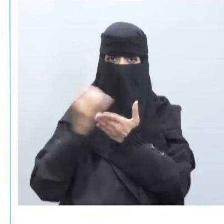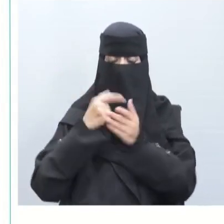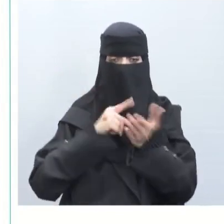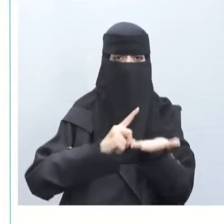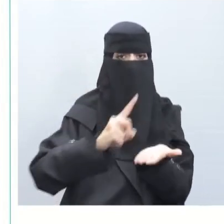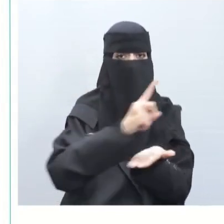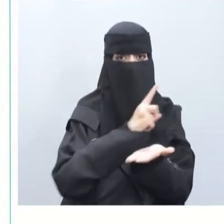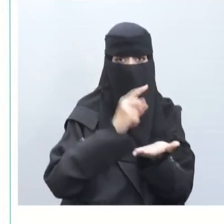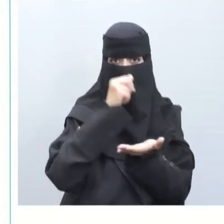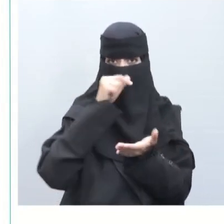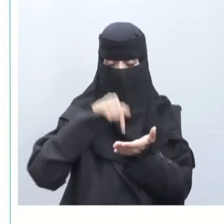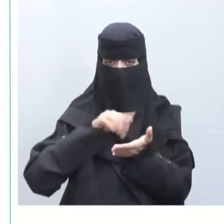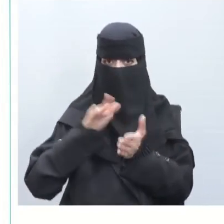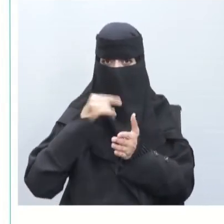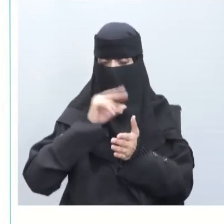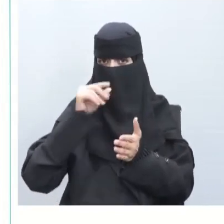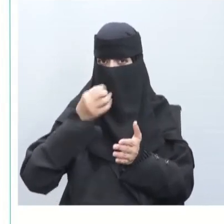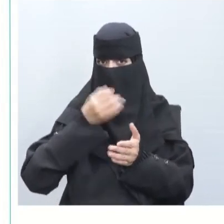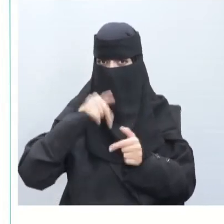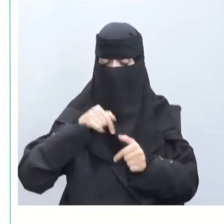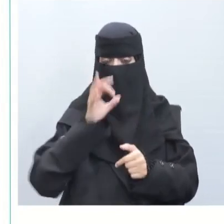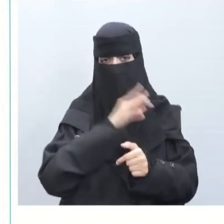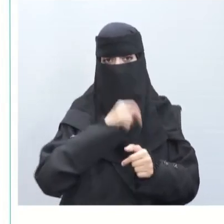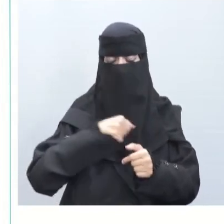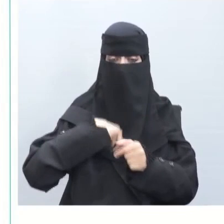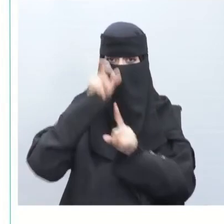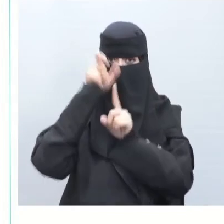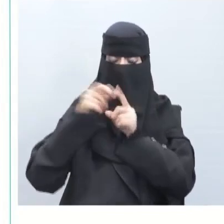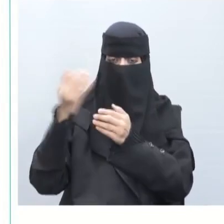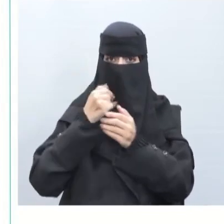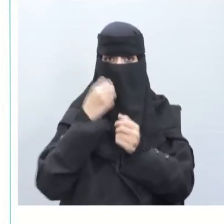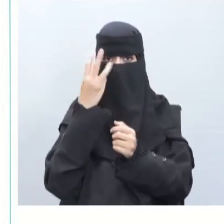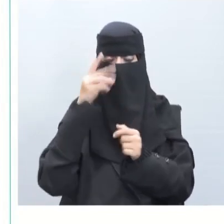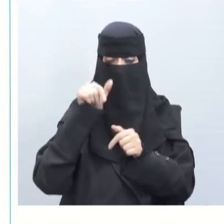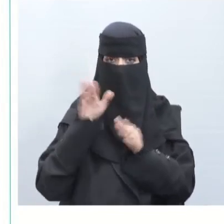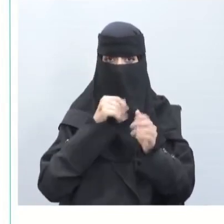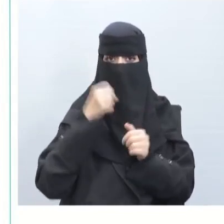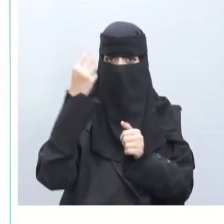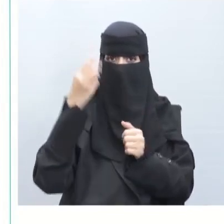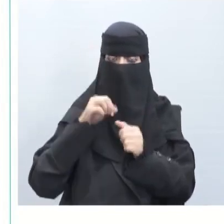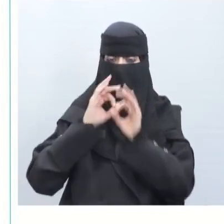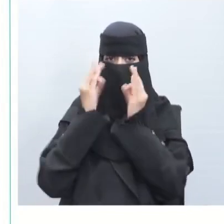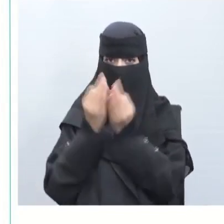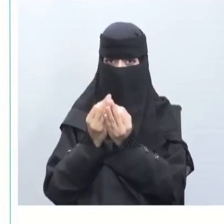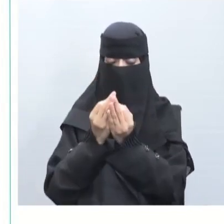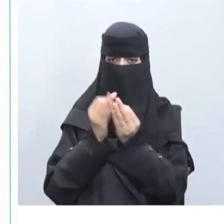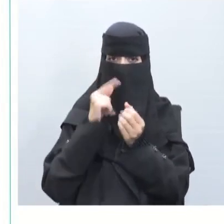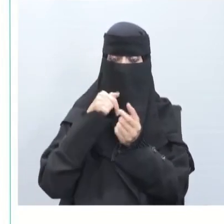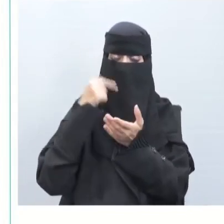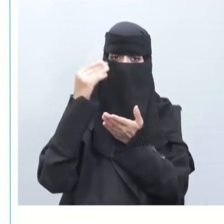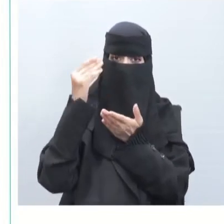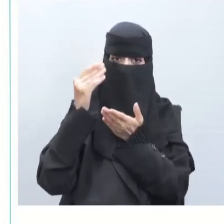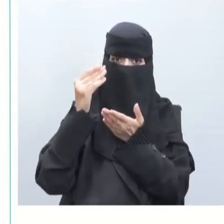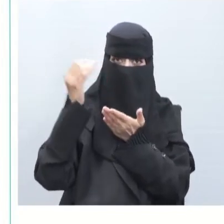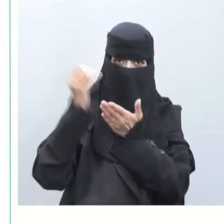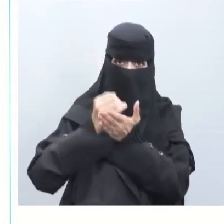للبيئه يجب كما ذكرنا ان تكون مفيده للمحصول او الحصيله الثلاث التي ذكرناها للمجتمع وايضا